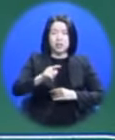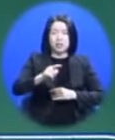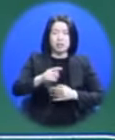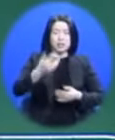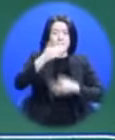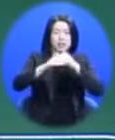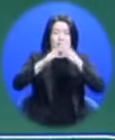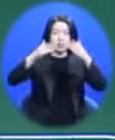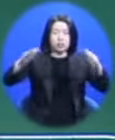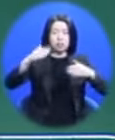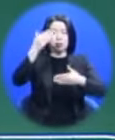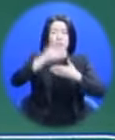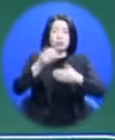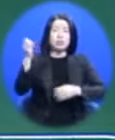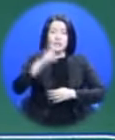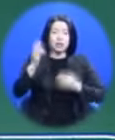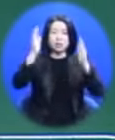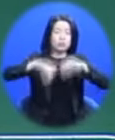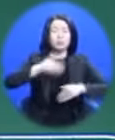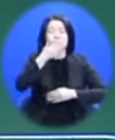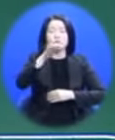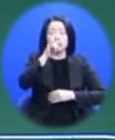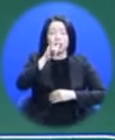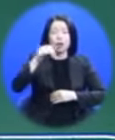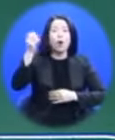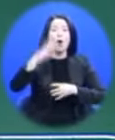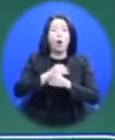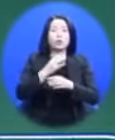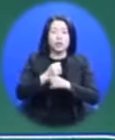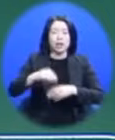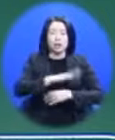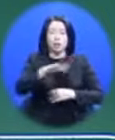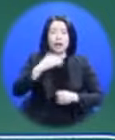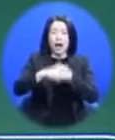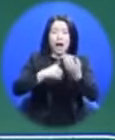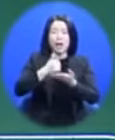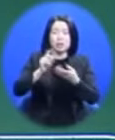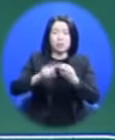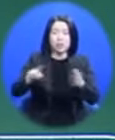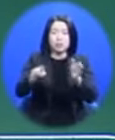무너질 수 있다. 언제? 우리가 하나님을 향한 믿음을 저버린다면,